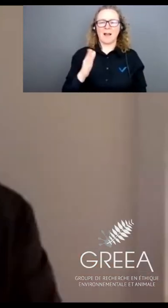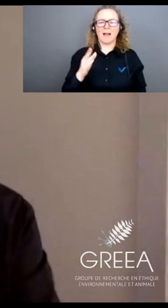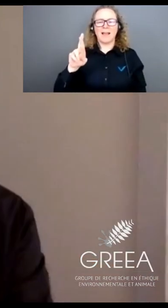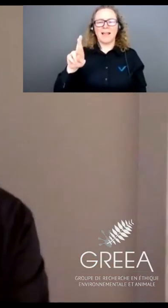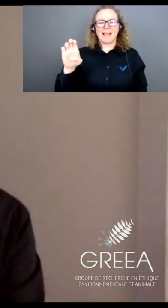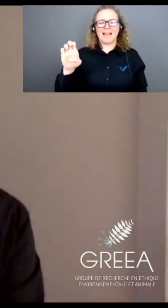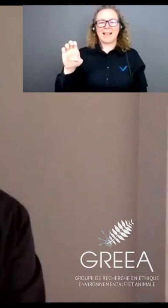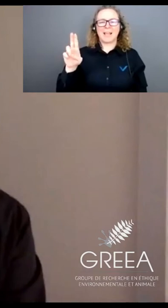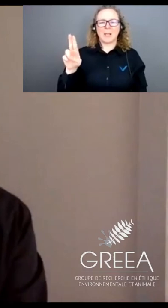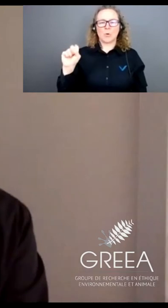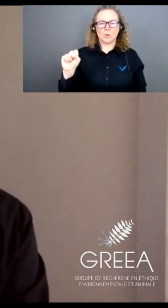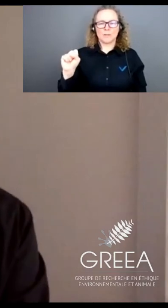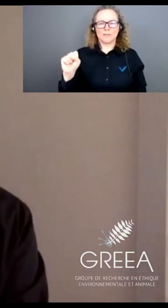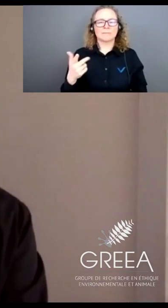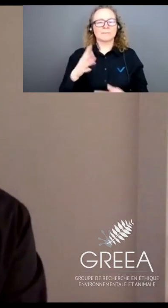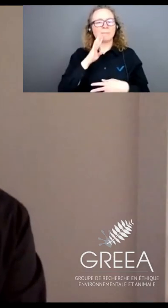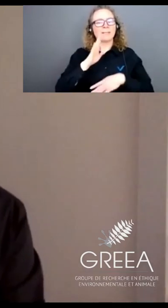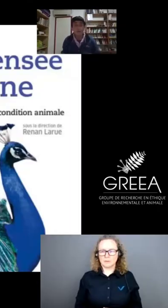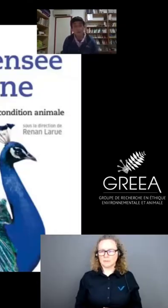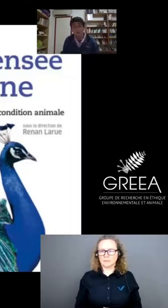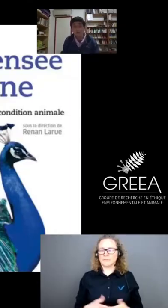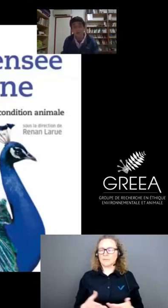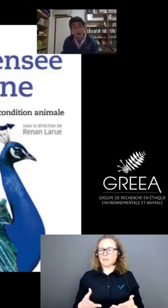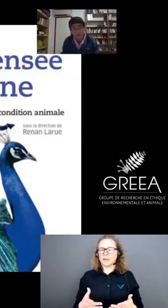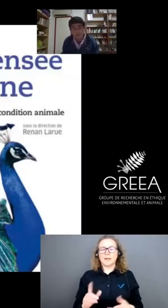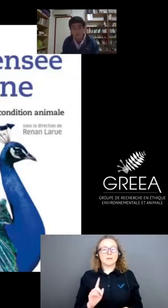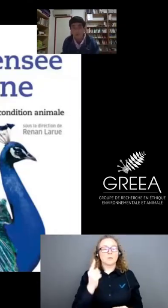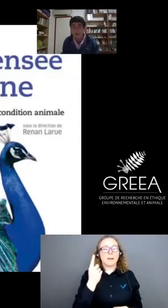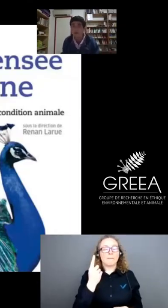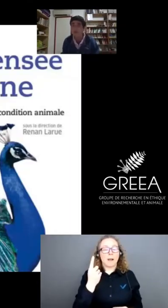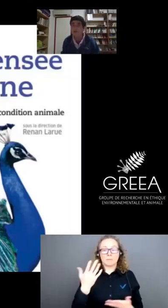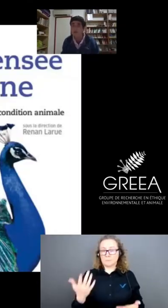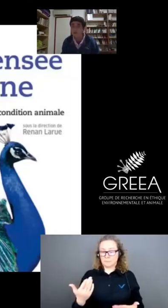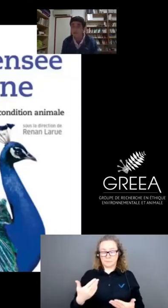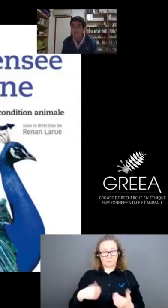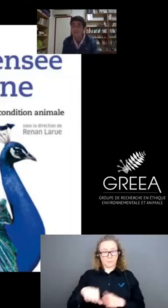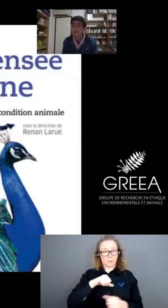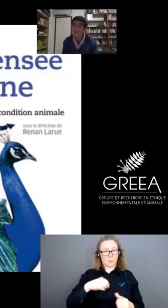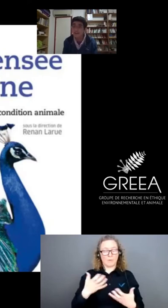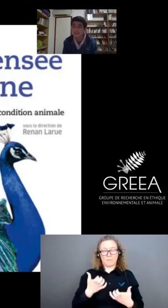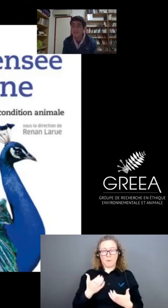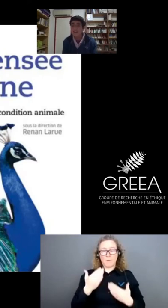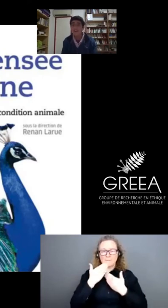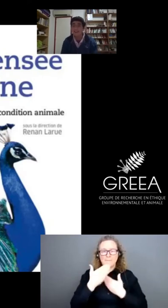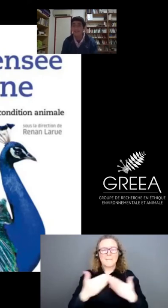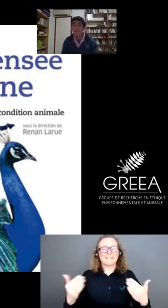sur l'altruisme efficace. Tout d'abord, à mon tour de remercier Martin, Elie,